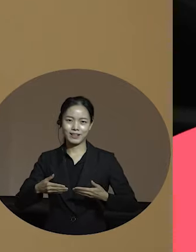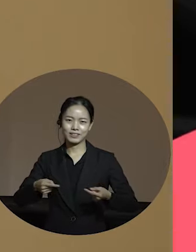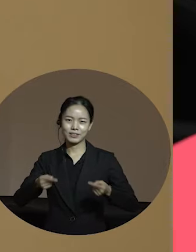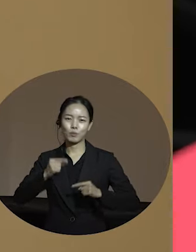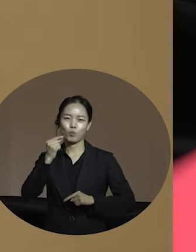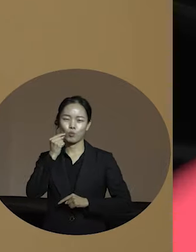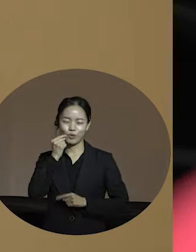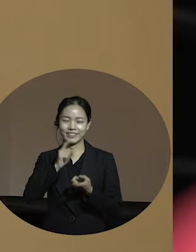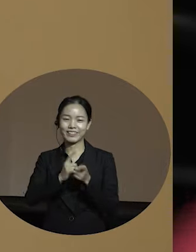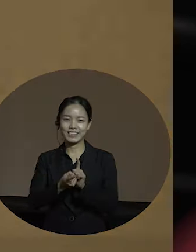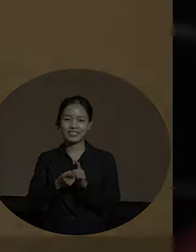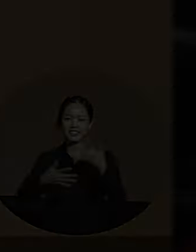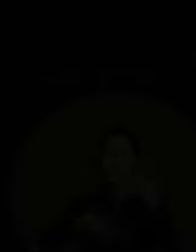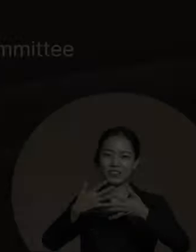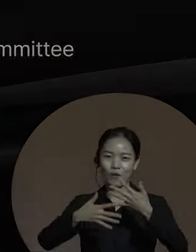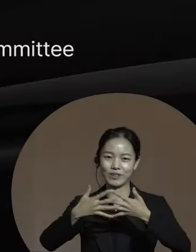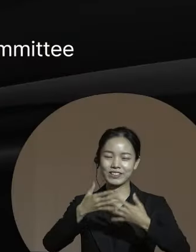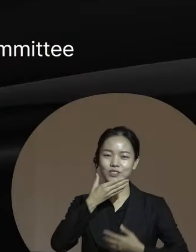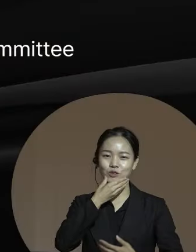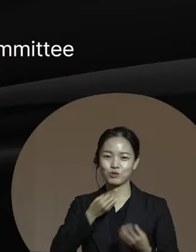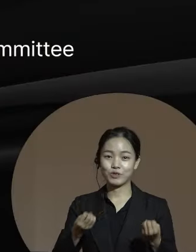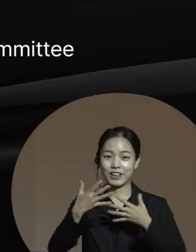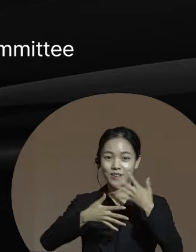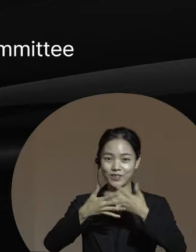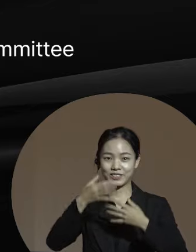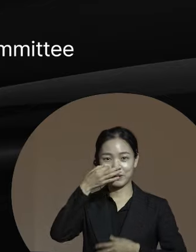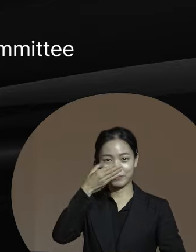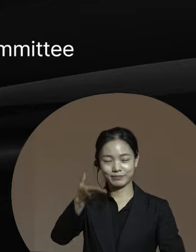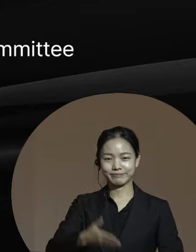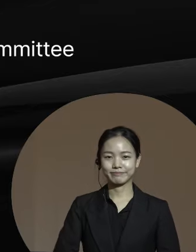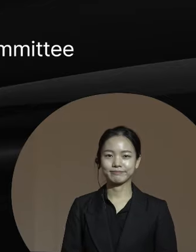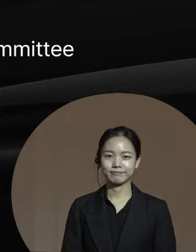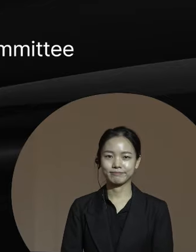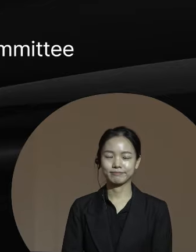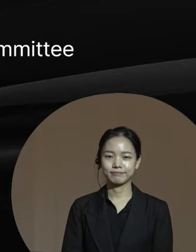축사 영상을 보내오셨습니다. 잠시 듣도록 하겠습니다.